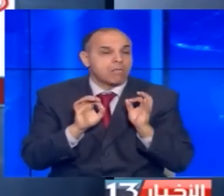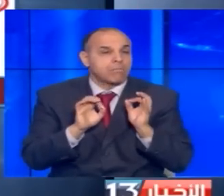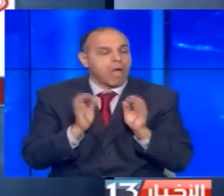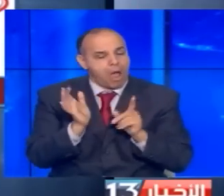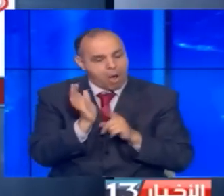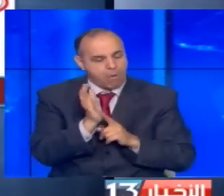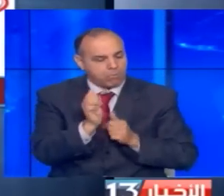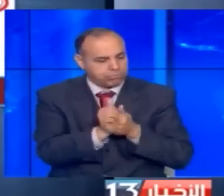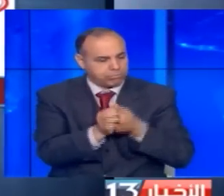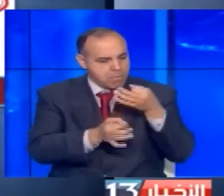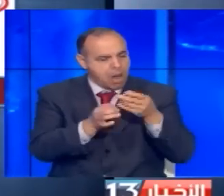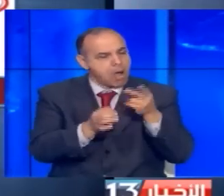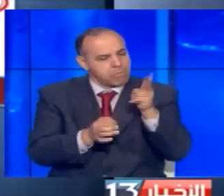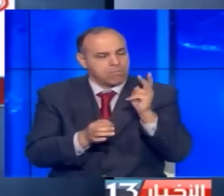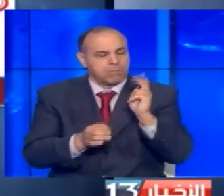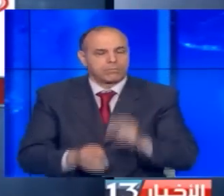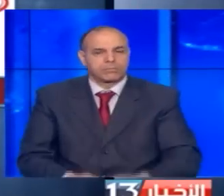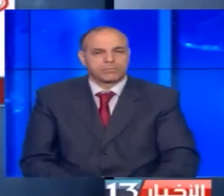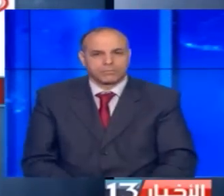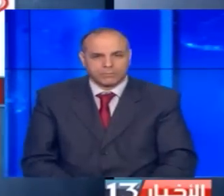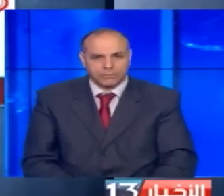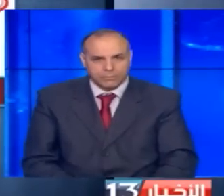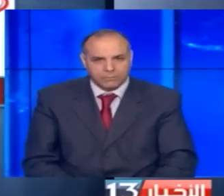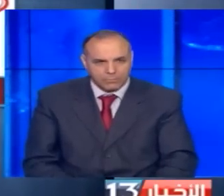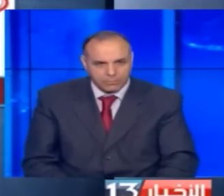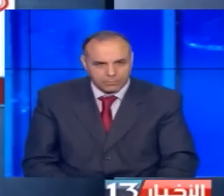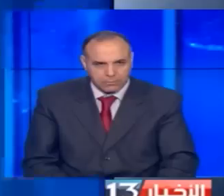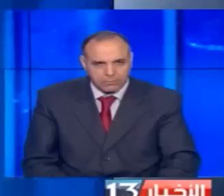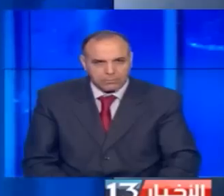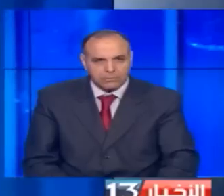يأخذ القضاء مجراه.